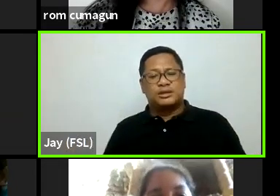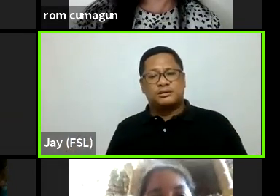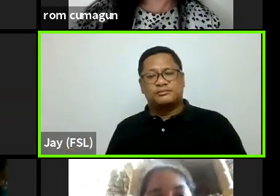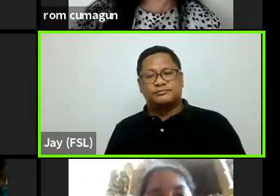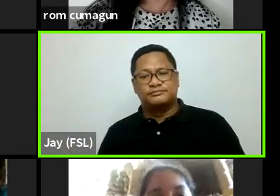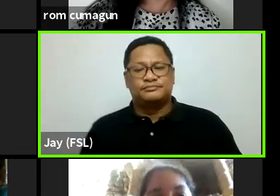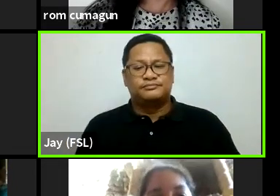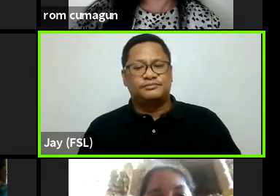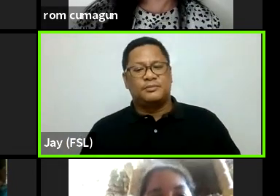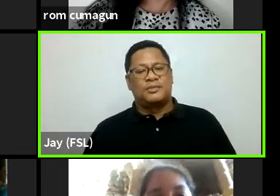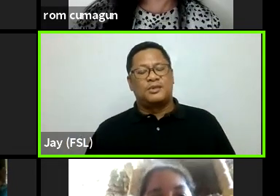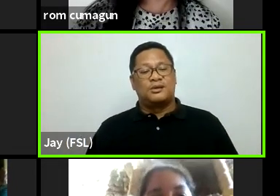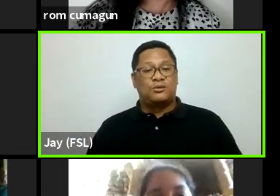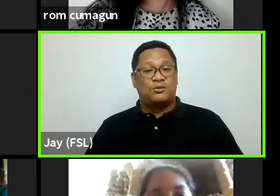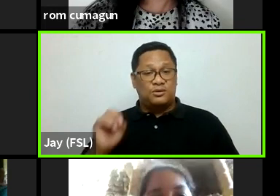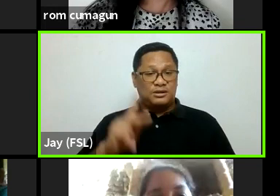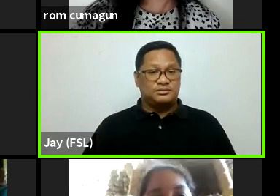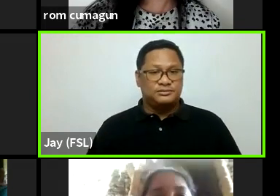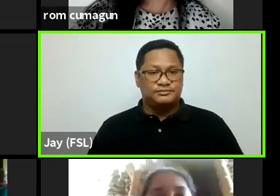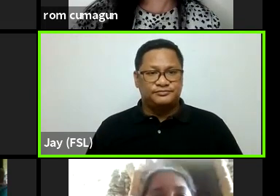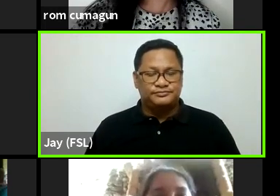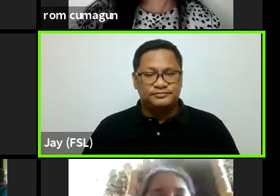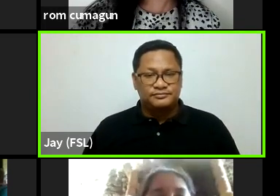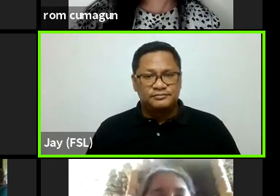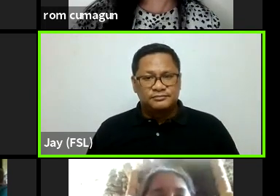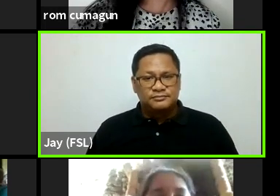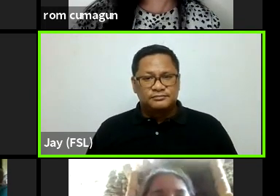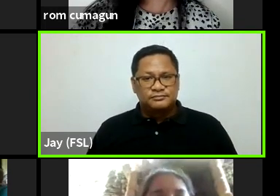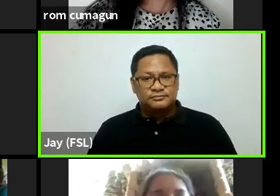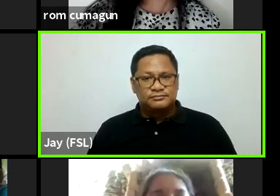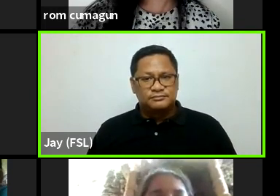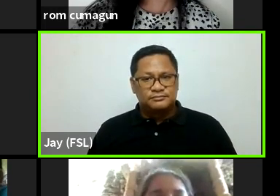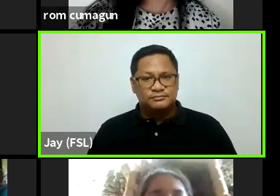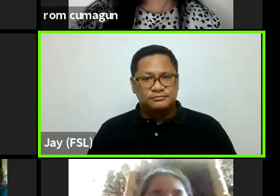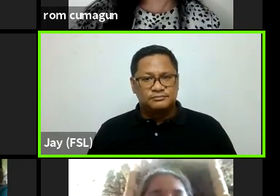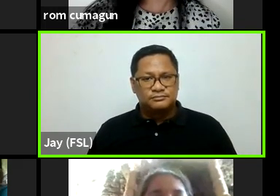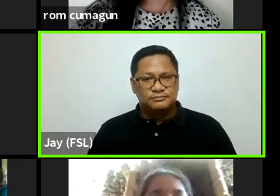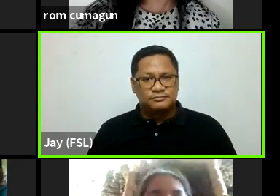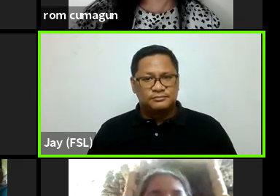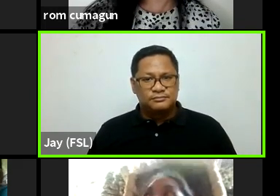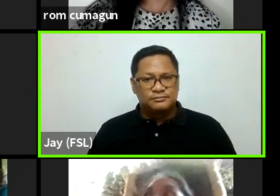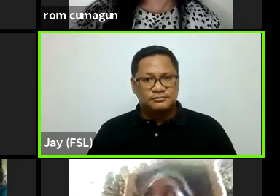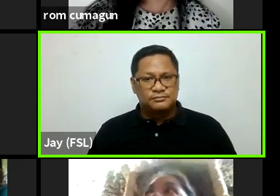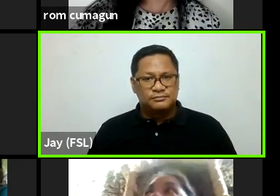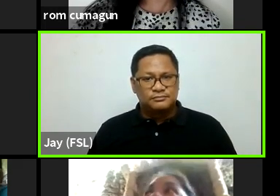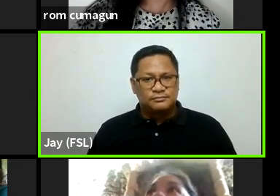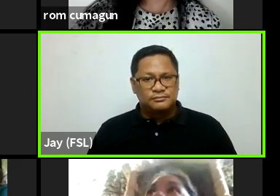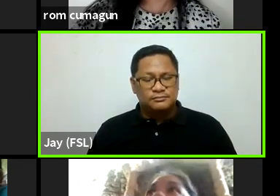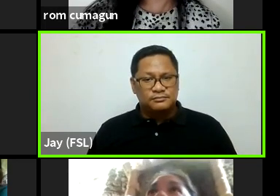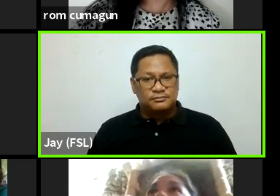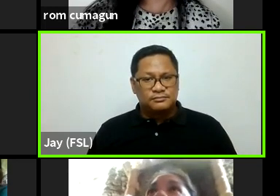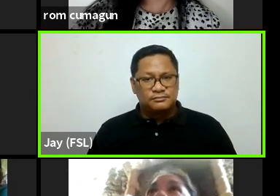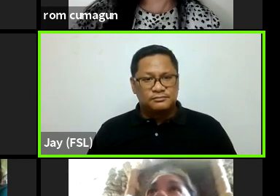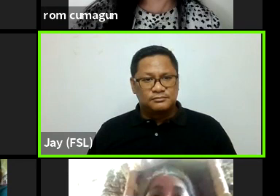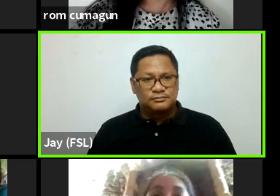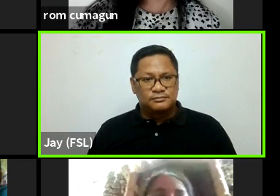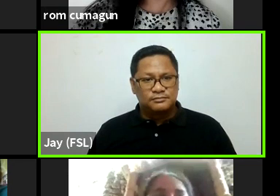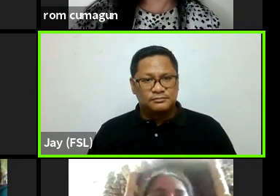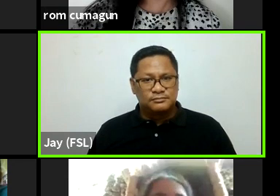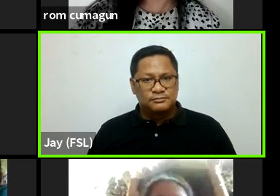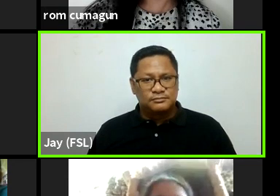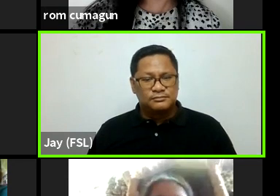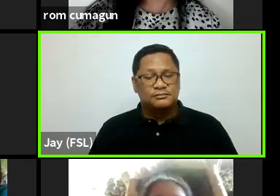Pwede. Okay. So nasa na yung usapan. Okay. Paano na yung